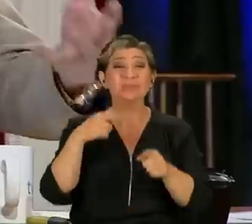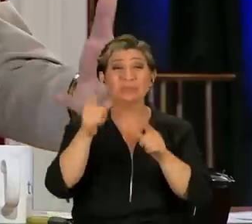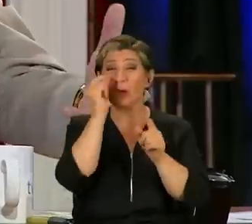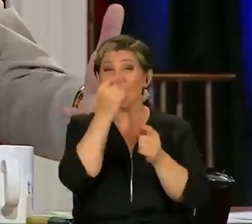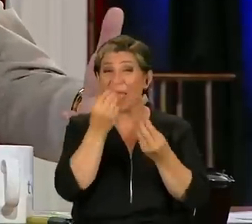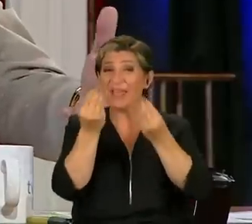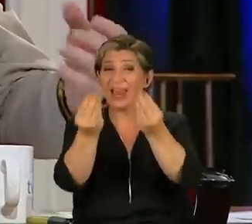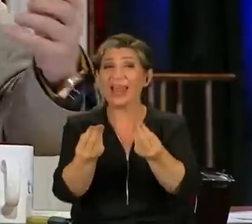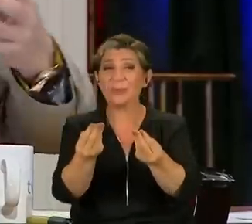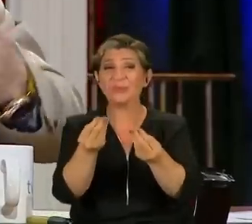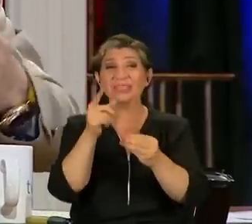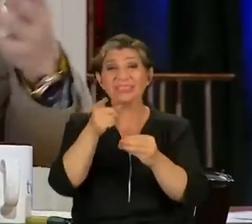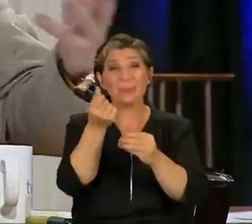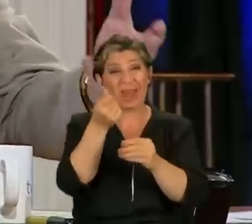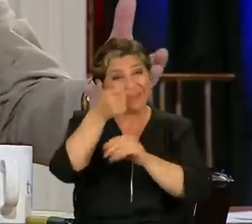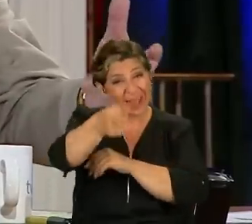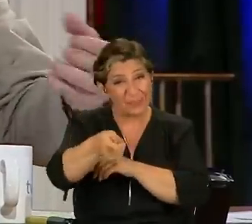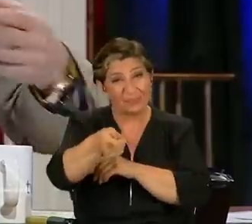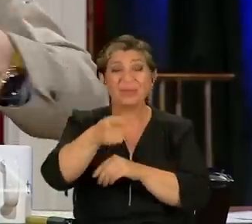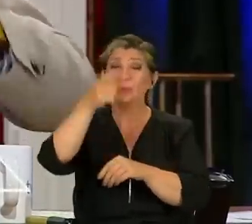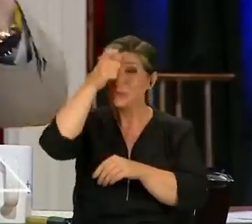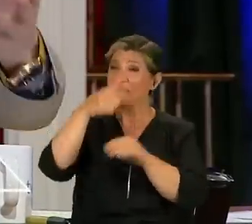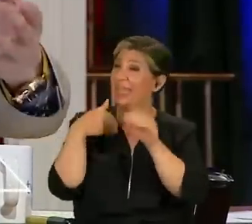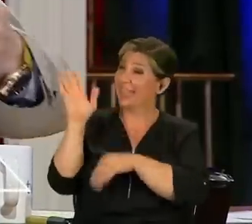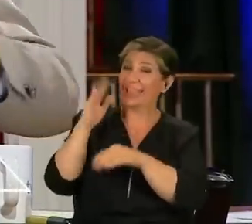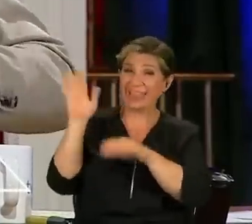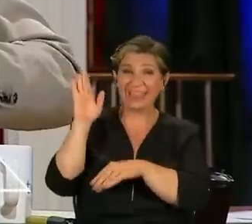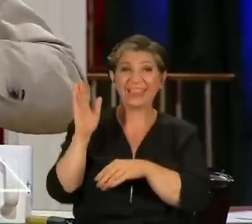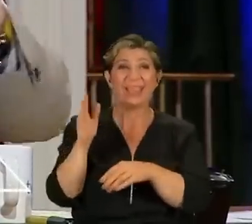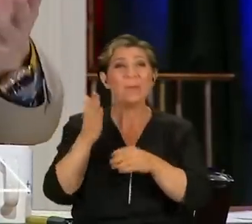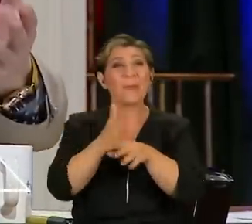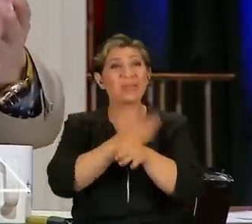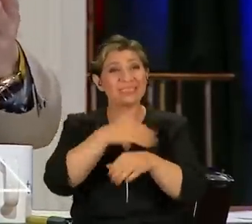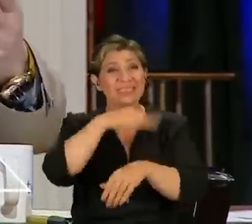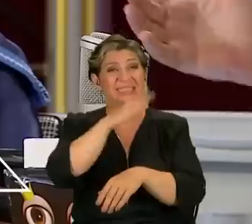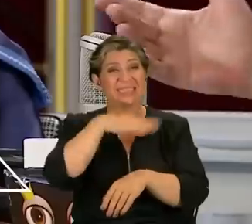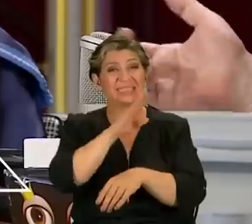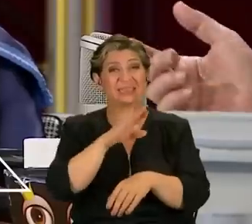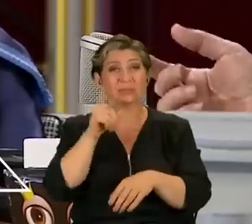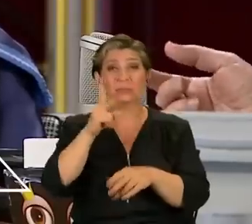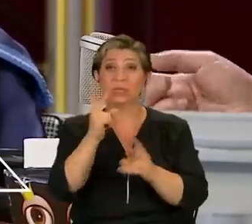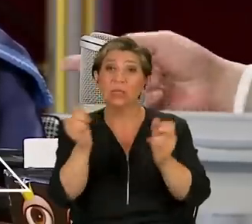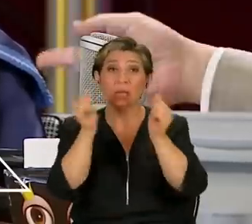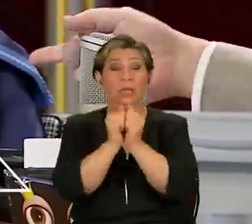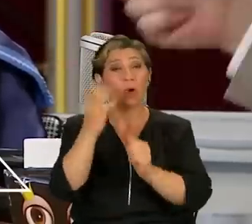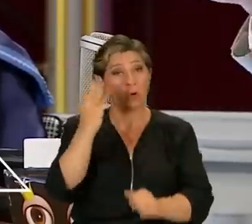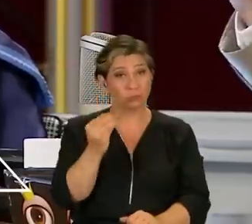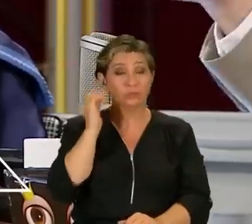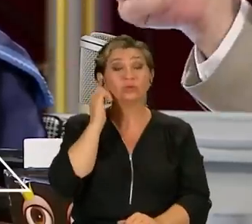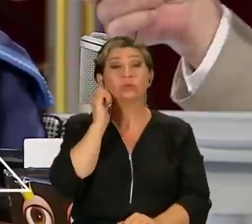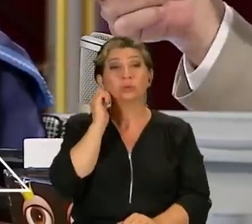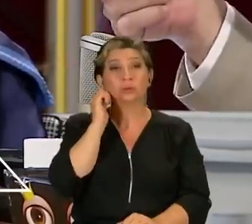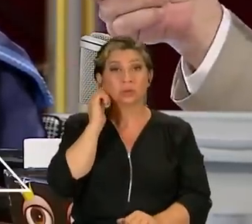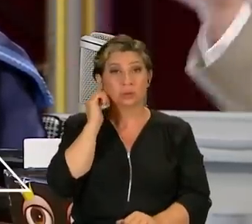bunu kolaylaştıralım. Size biraz para verelim. Gidin. Gidin memleketinize gidin. Şimdi iki katı olmuş. Evet.